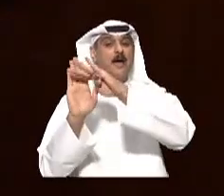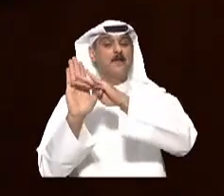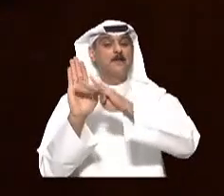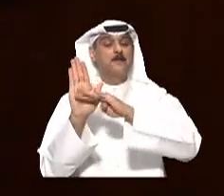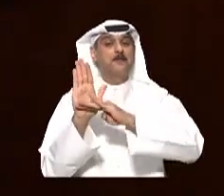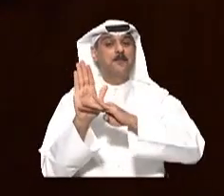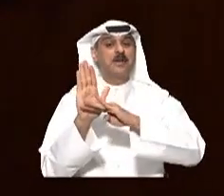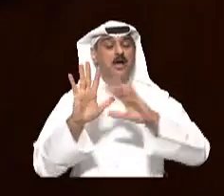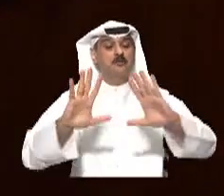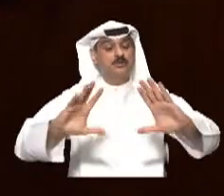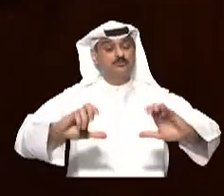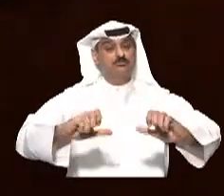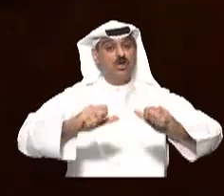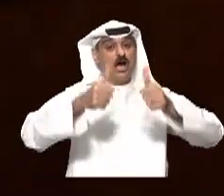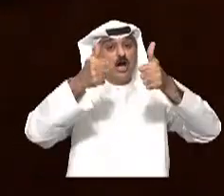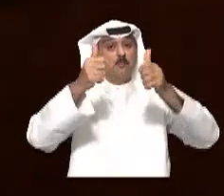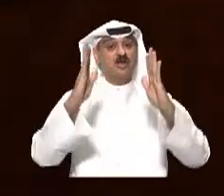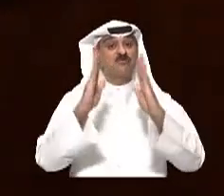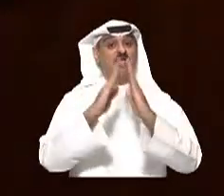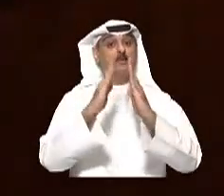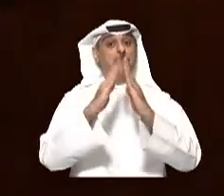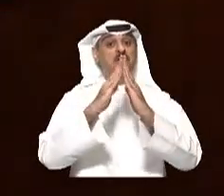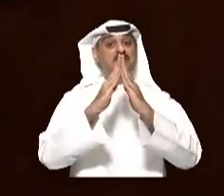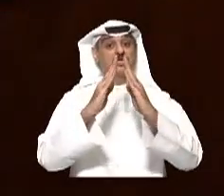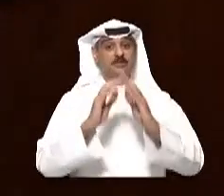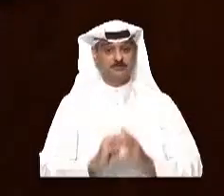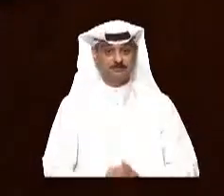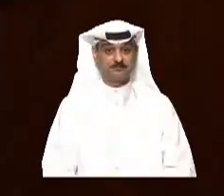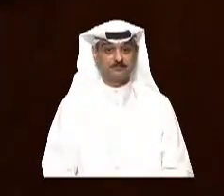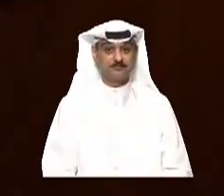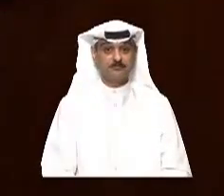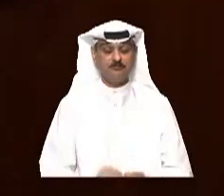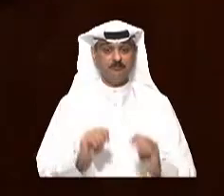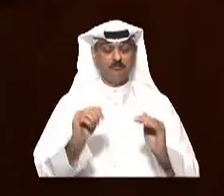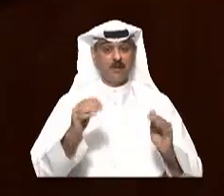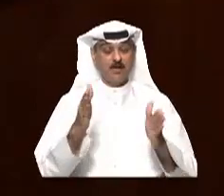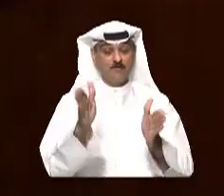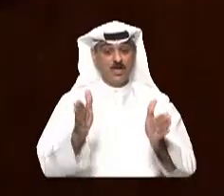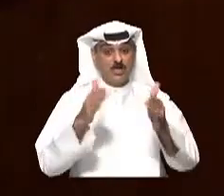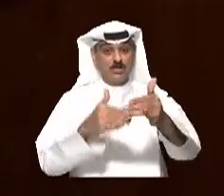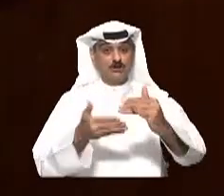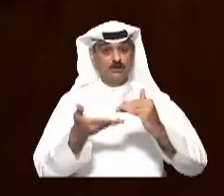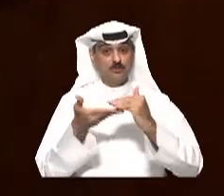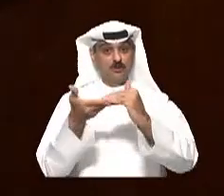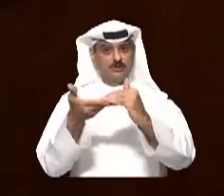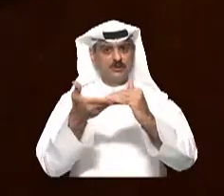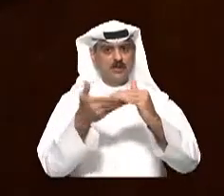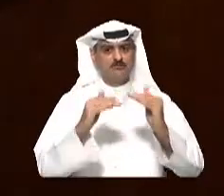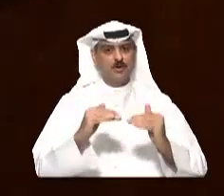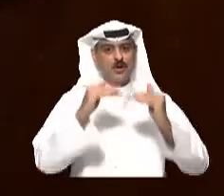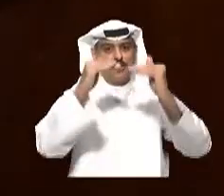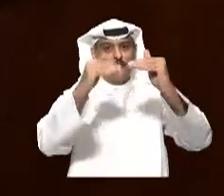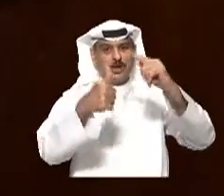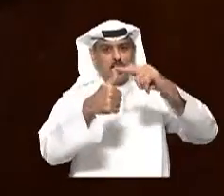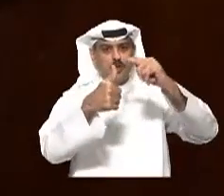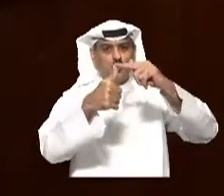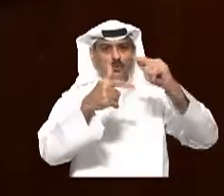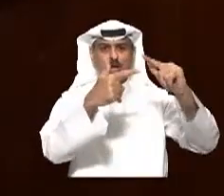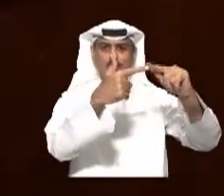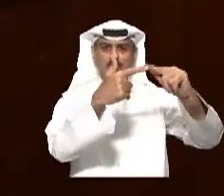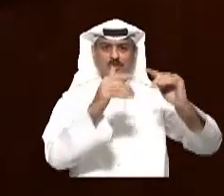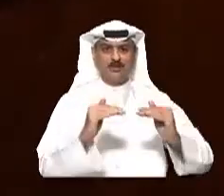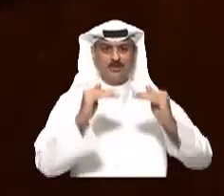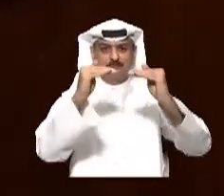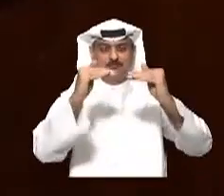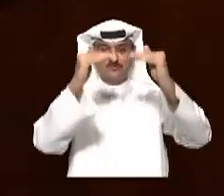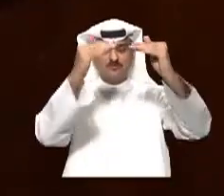عمار سيناء اللي صندوق ساهم في المرحلة الأولى منه والمرحلة الثانية. مساهمتنا في هذا